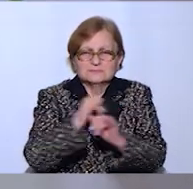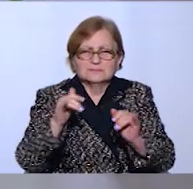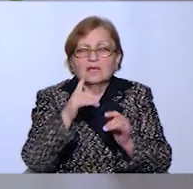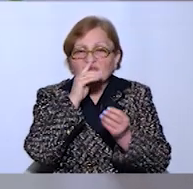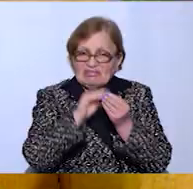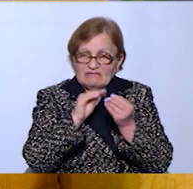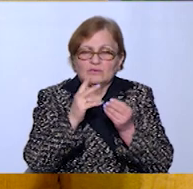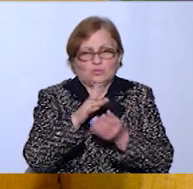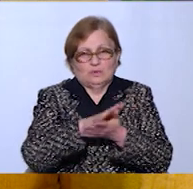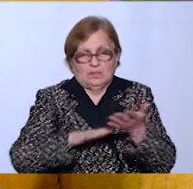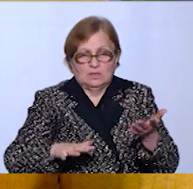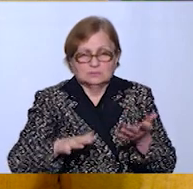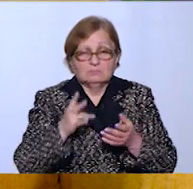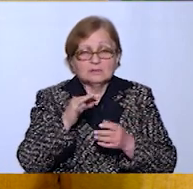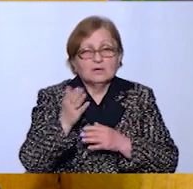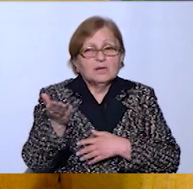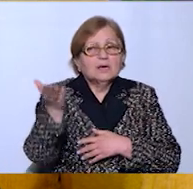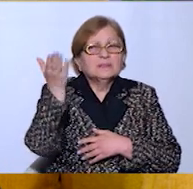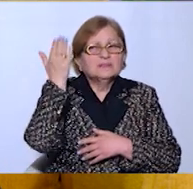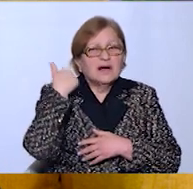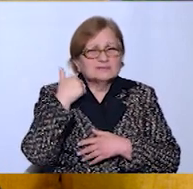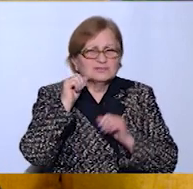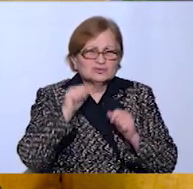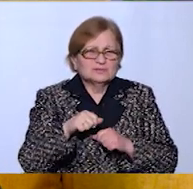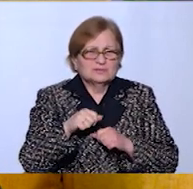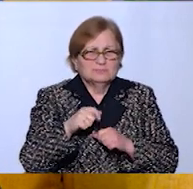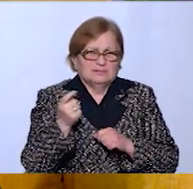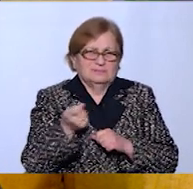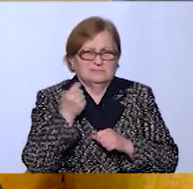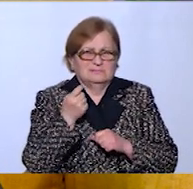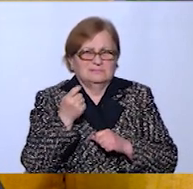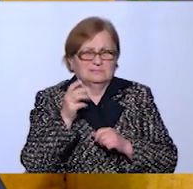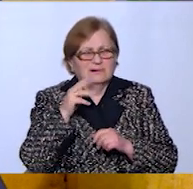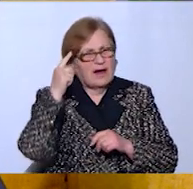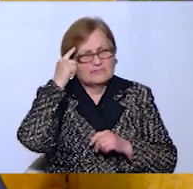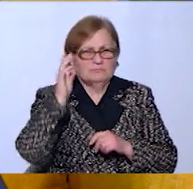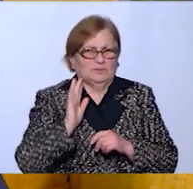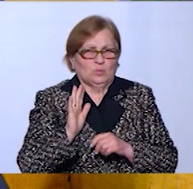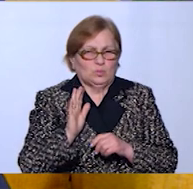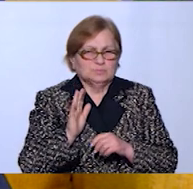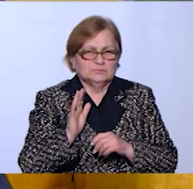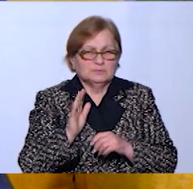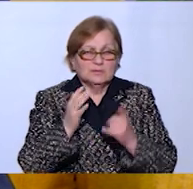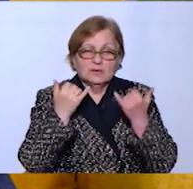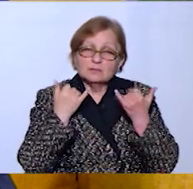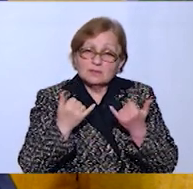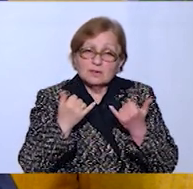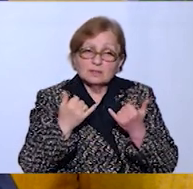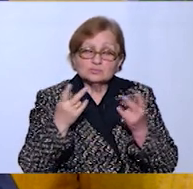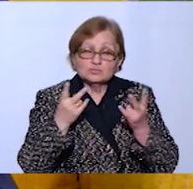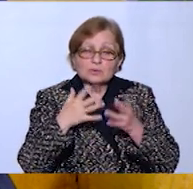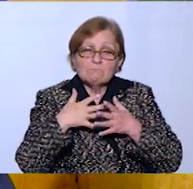ძალზე აქტუალური თემა. დავუბრუნდეთ იზოლაციას, რაც გულისხმობს ოჯახში უფრო მეტად ერთმანეთთან